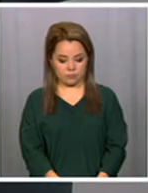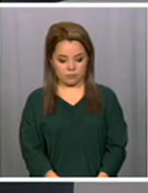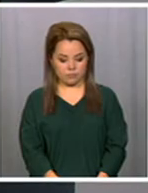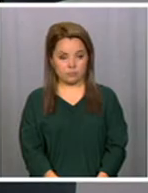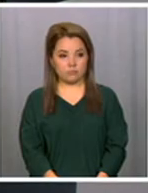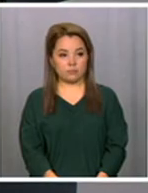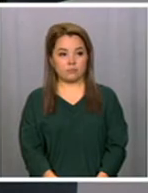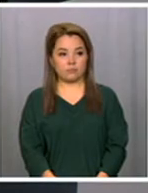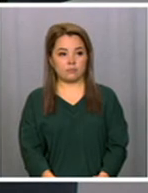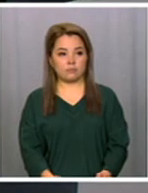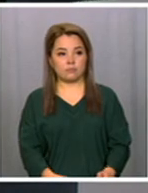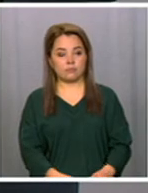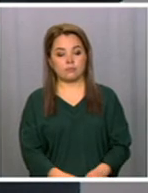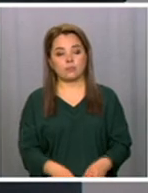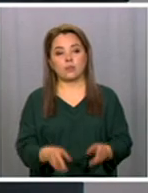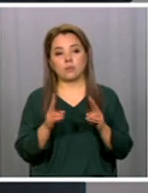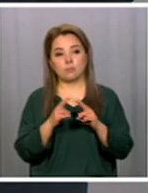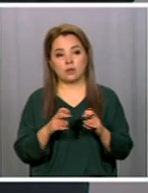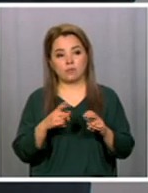Проверьте себя.